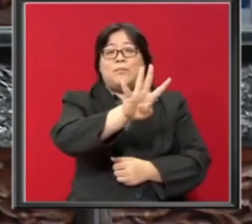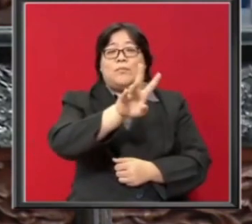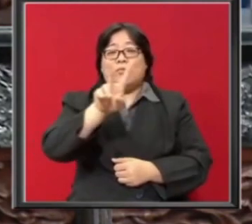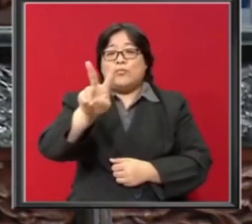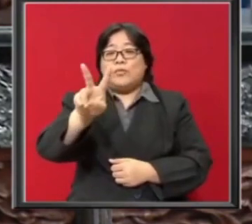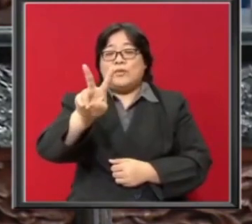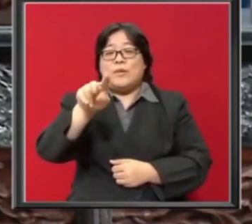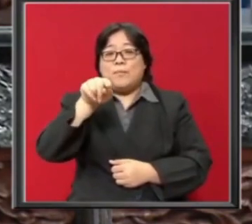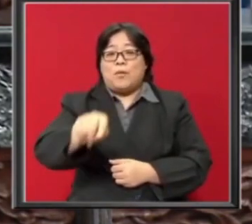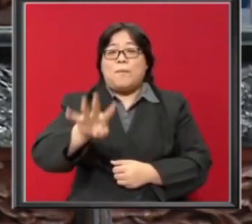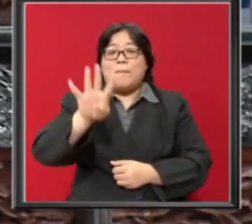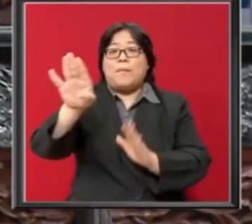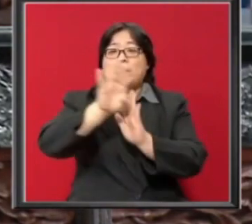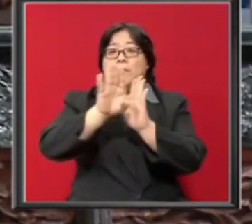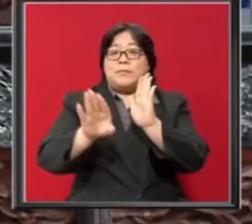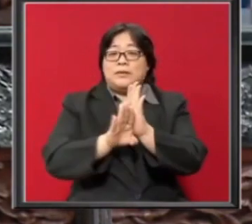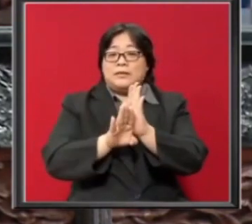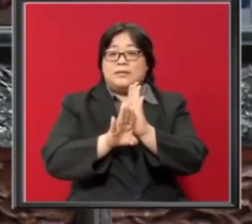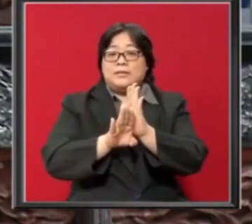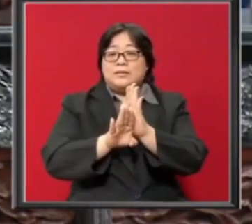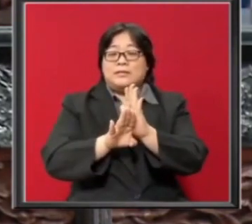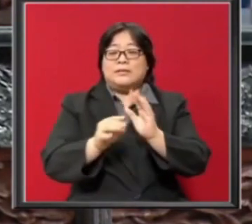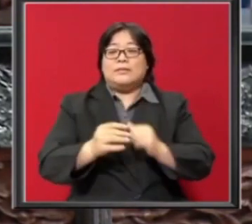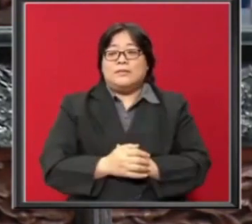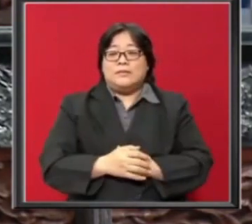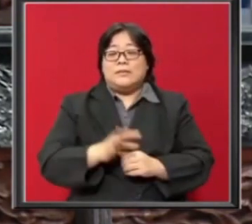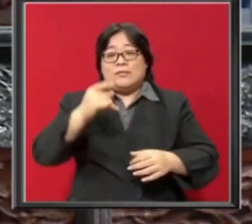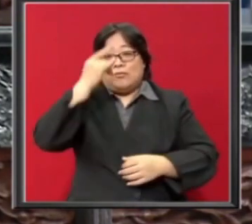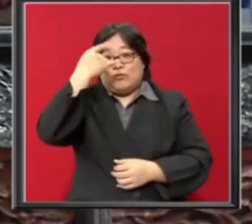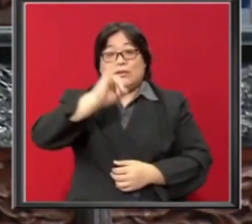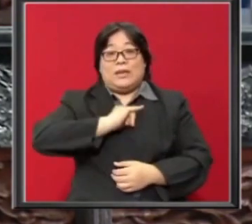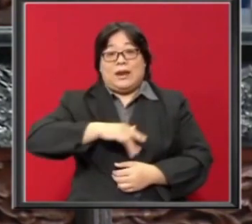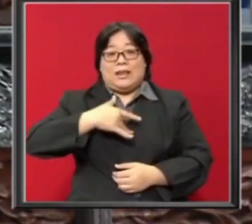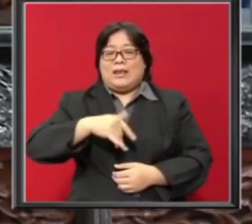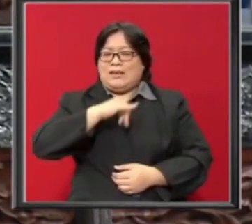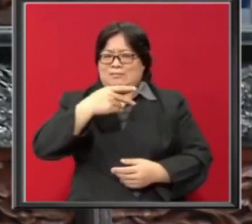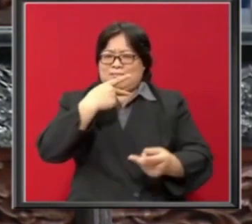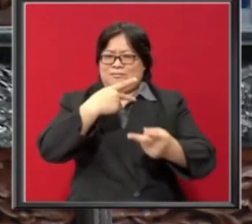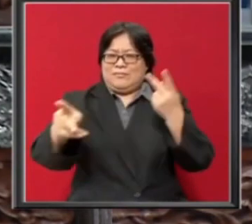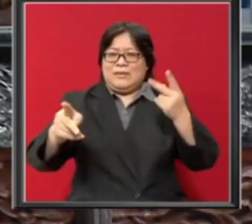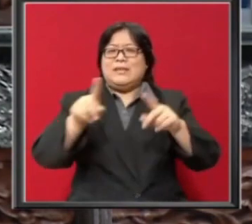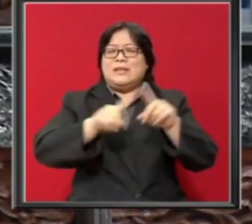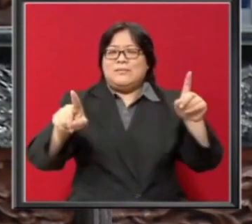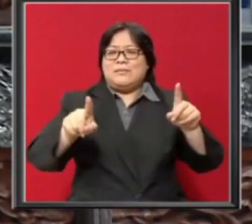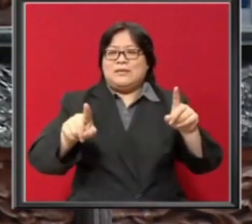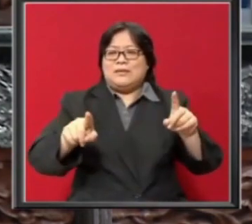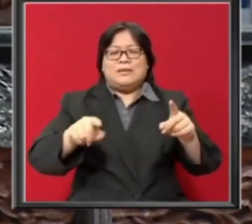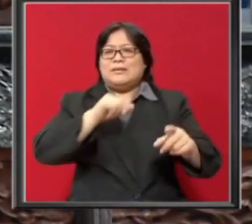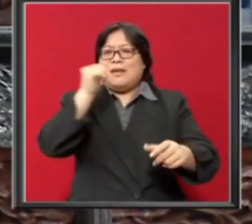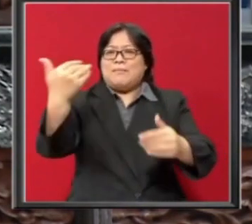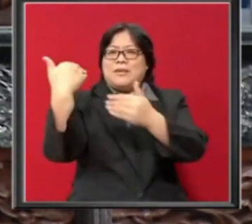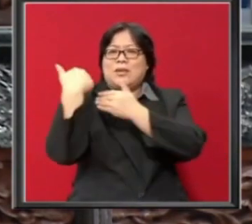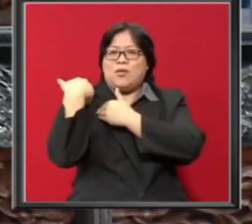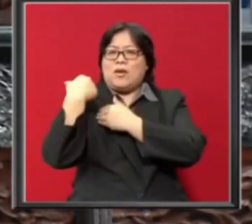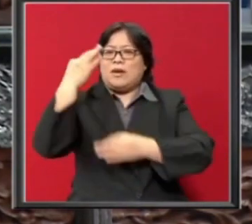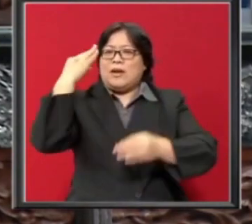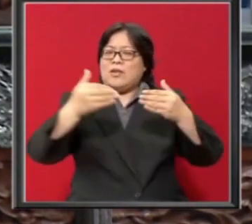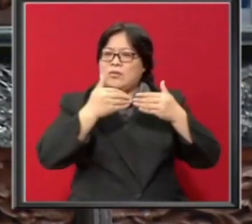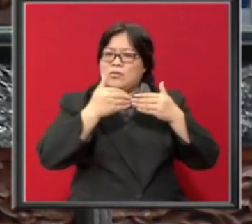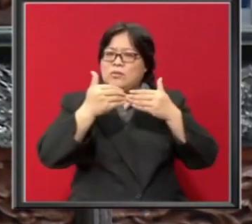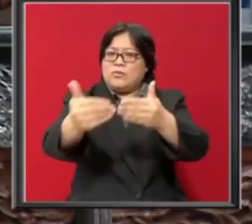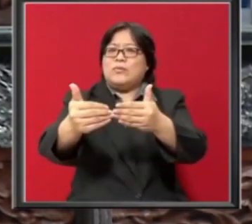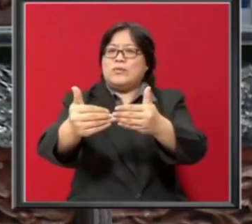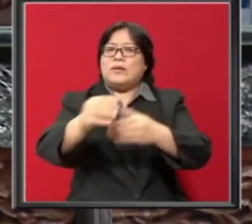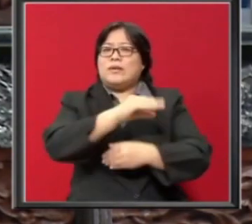40 24 biliun pada hemat saya bukan saja tidak mencoba tapi tidak bertanggungjawab Kalau